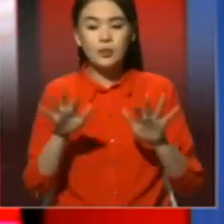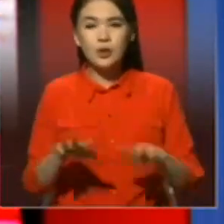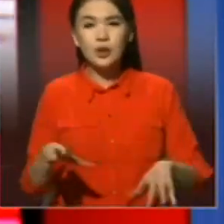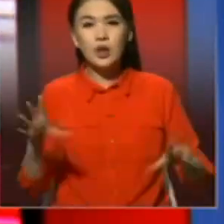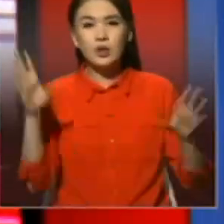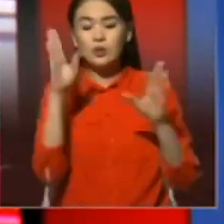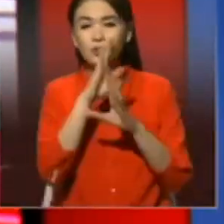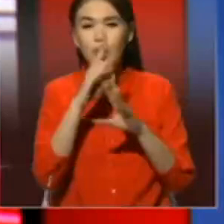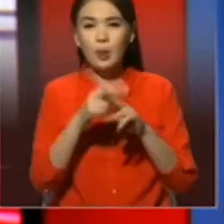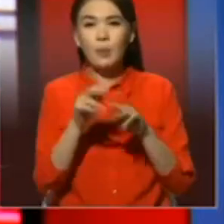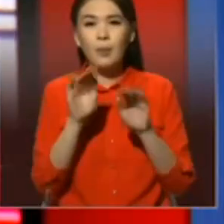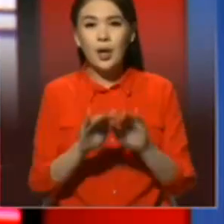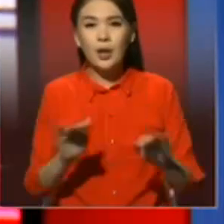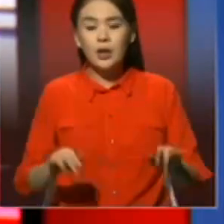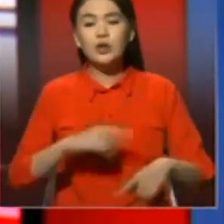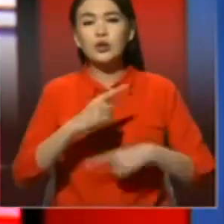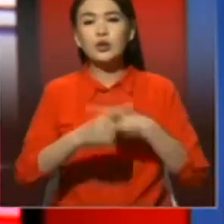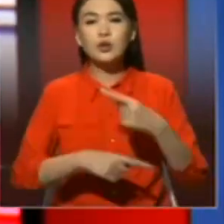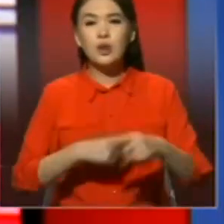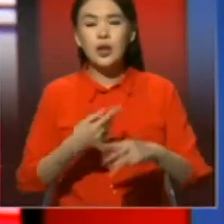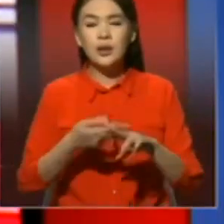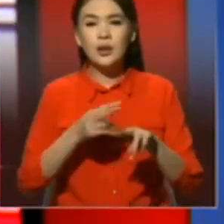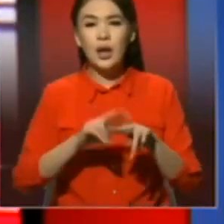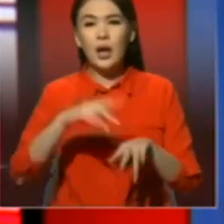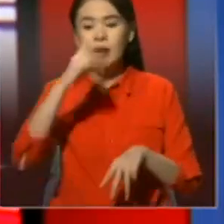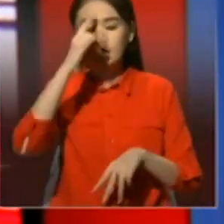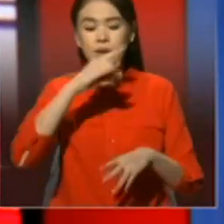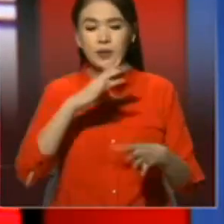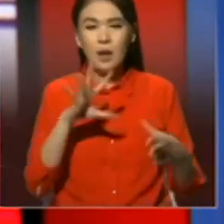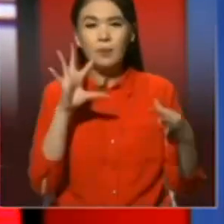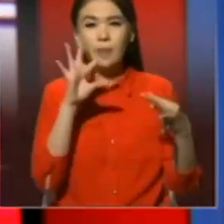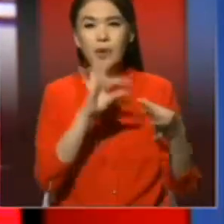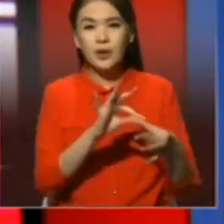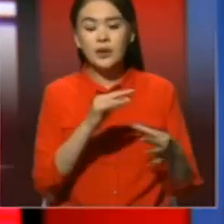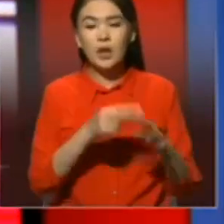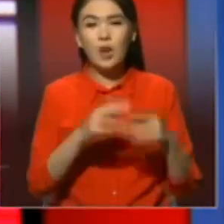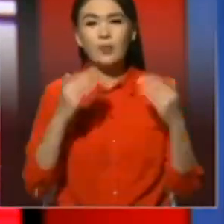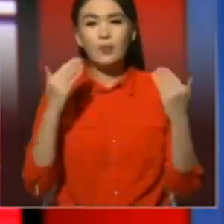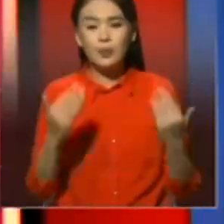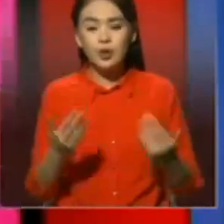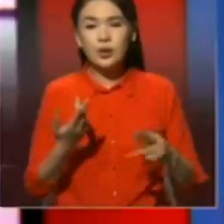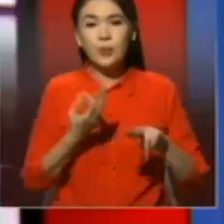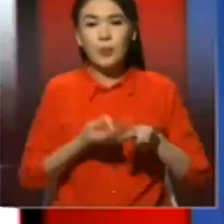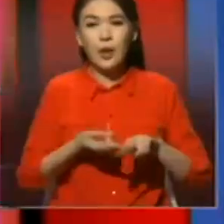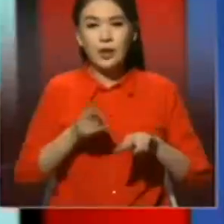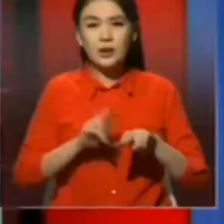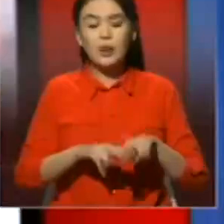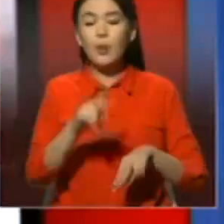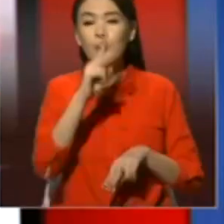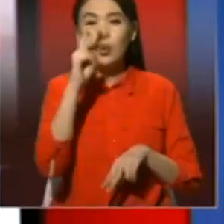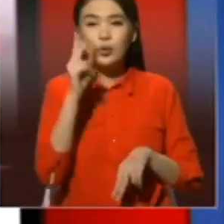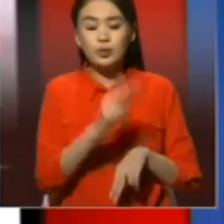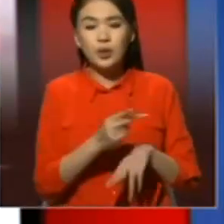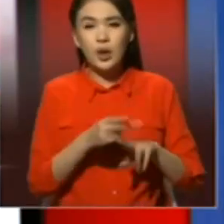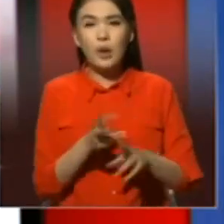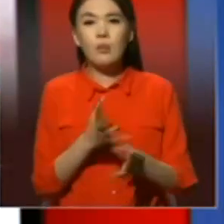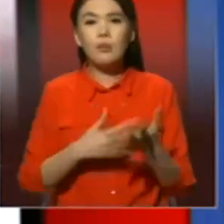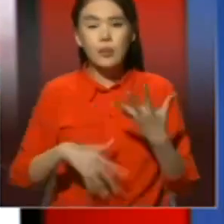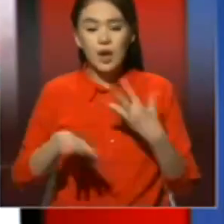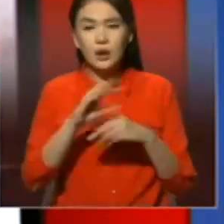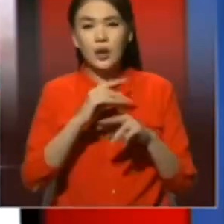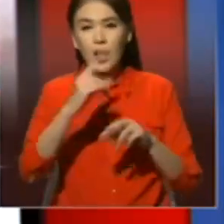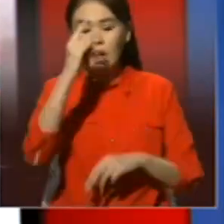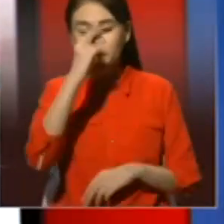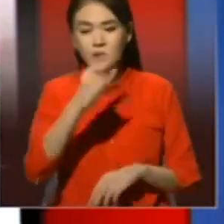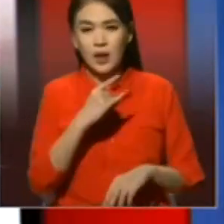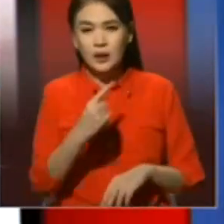тағдырын, балашағасын, ұрпақтарының тағдырын Қазақстанмен байлады. Бүгінгі таңда сондықтан да мынау көріп жатқанымыз, олардың барлығы қазақ